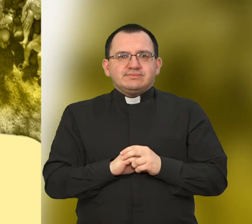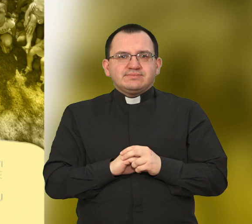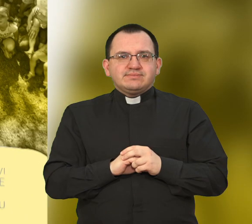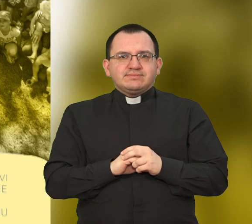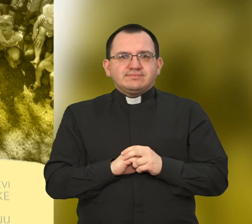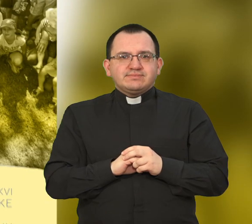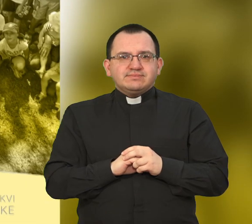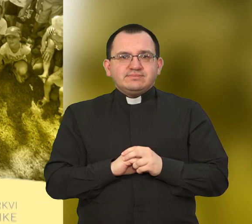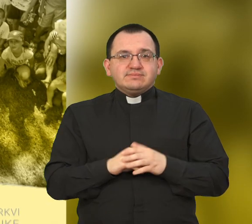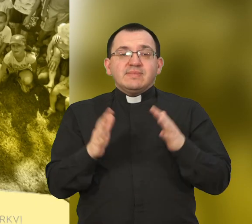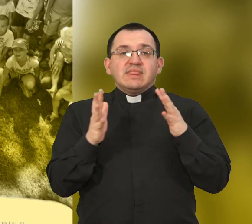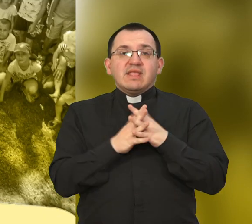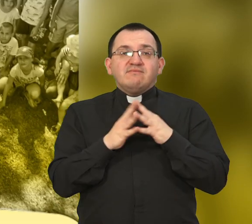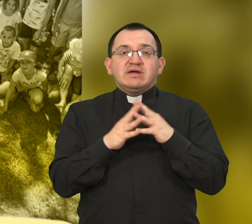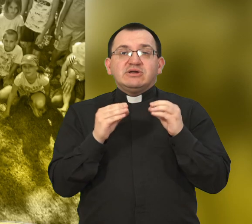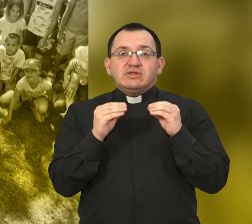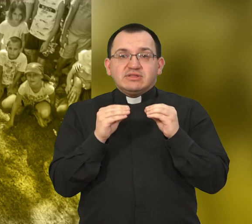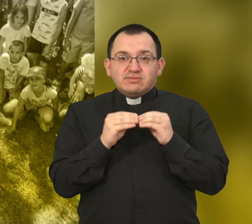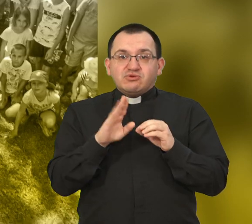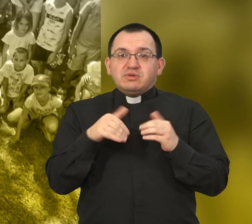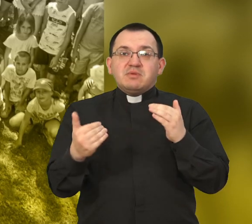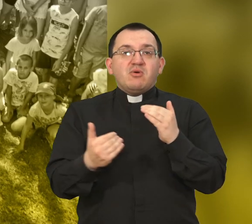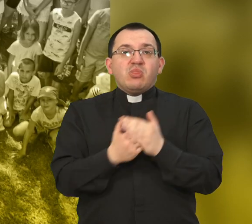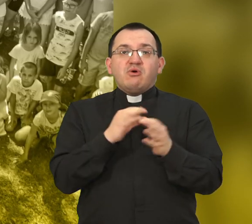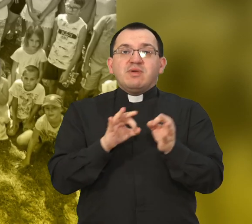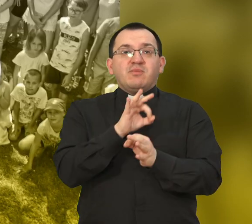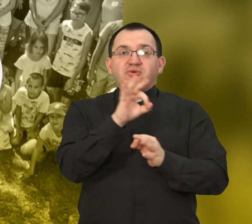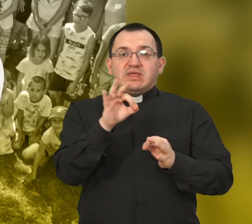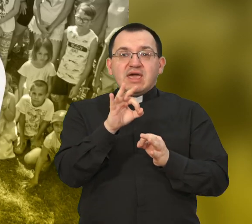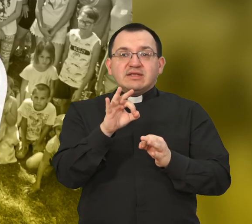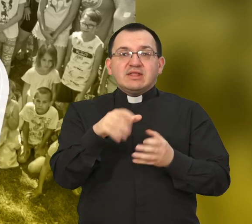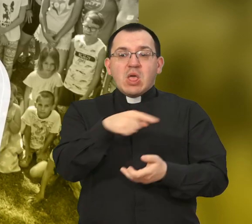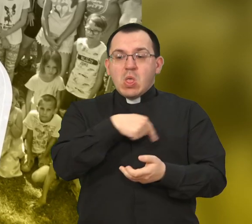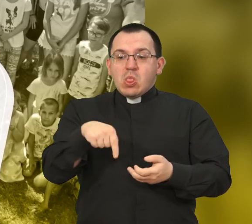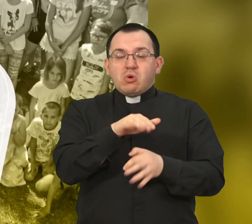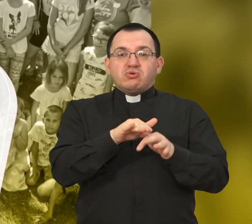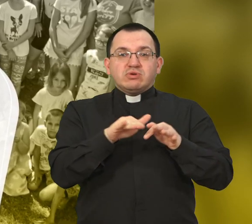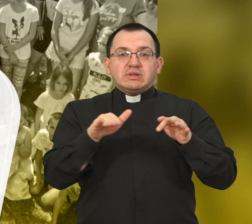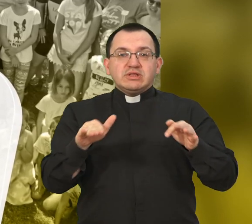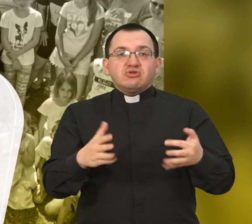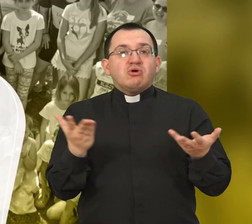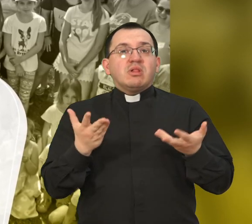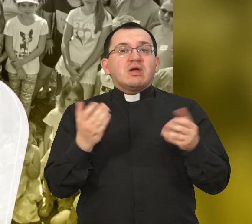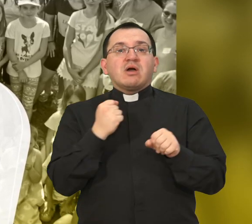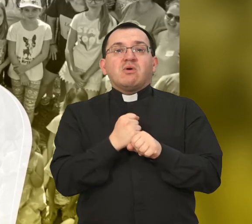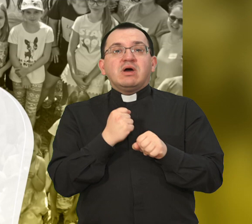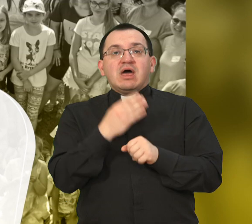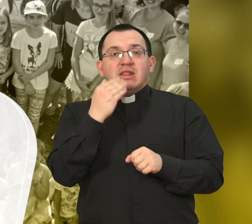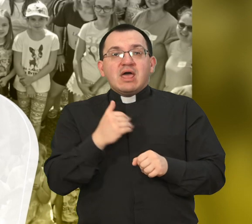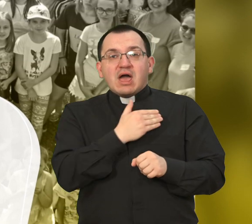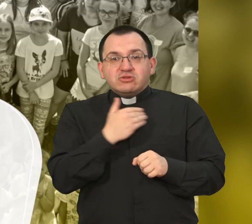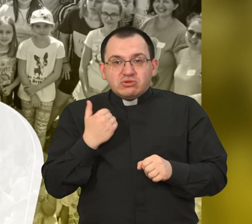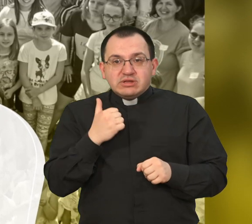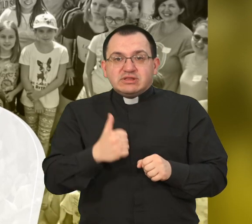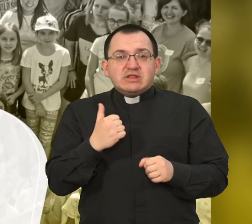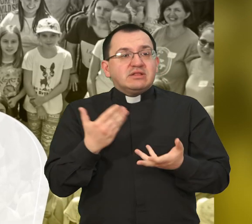U Varaždinskoj biskupiji započinje jedan novi projekt, ciklus okruglih stolova o djelovanju katolika danas. Ja vas molim da mi